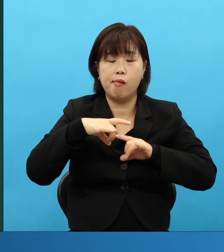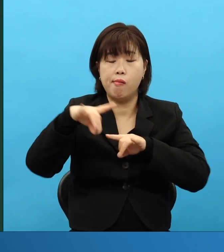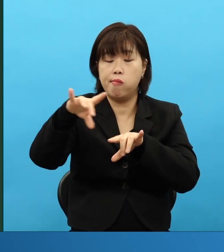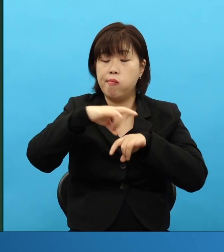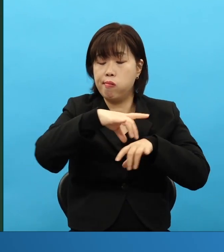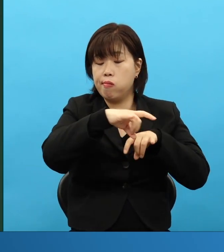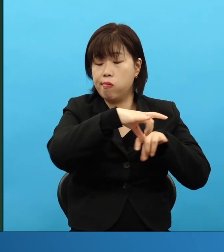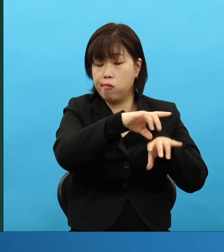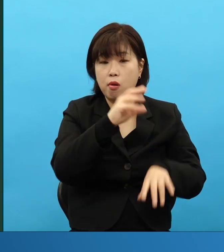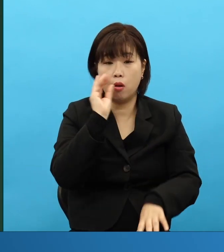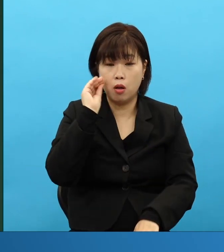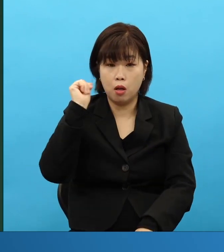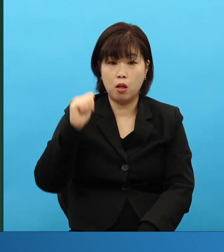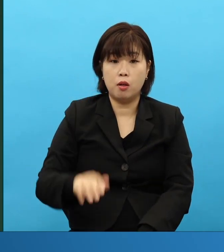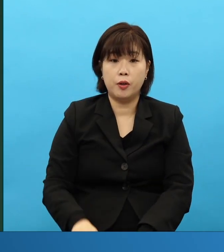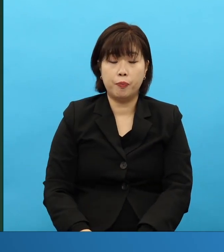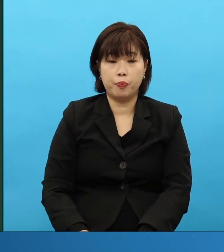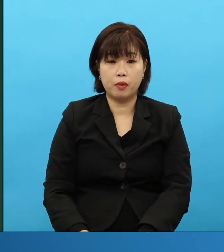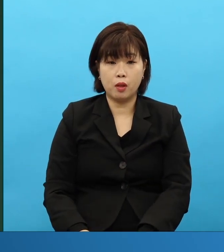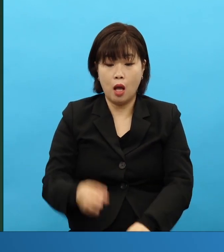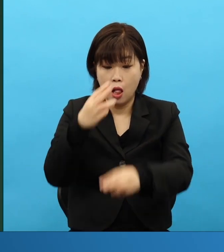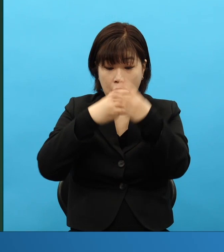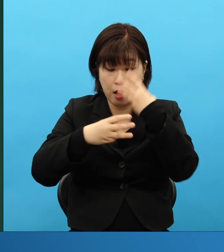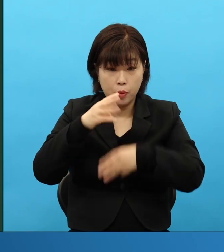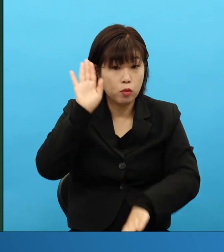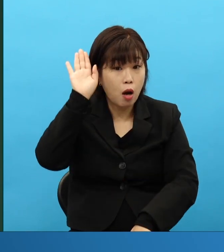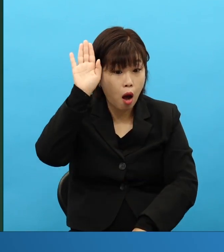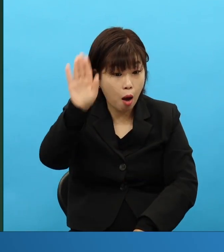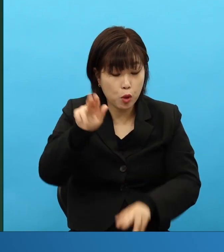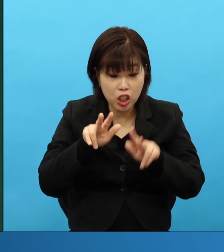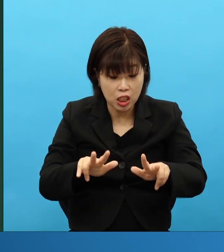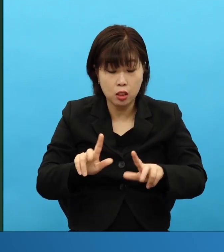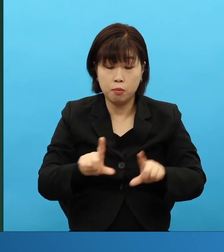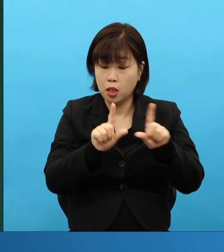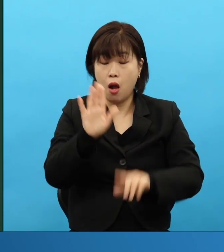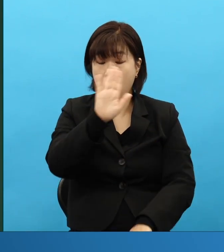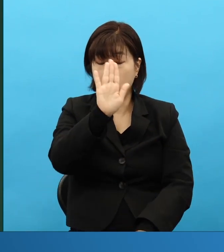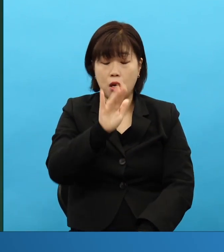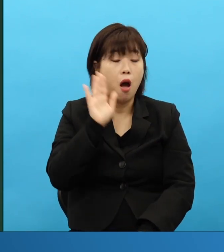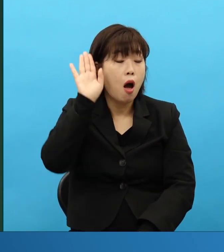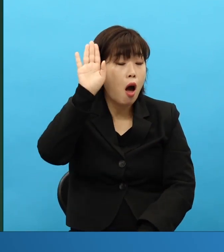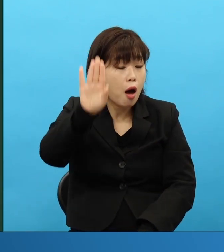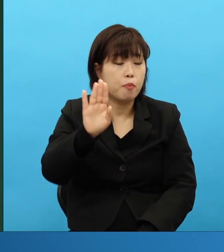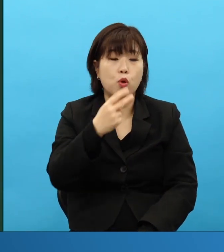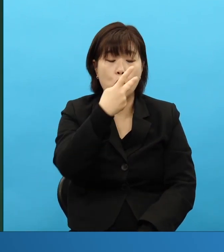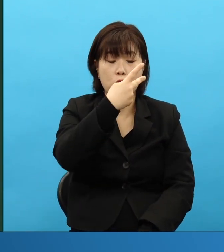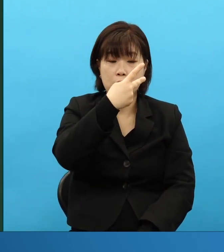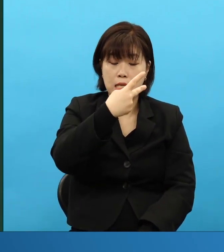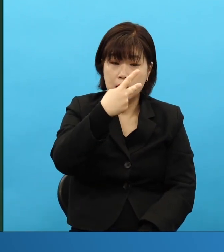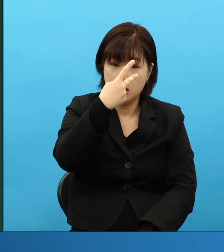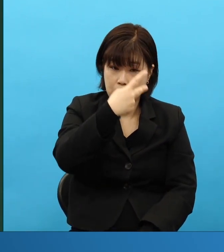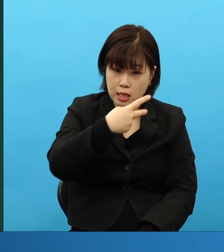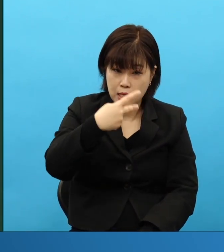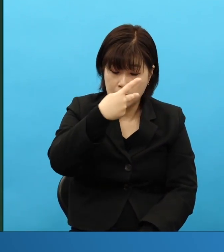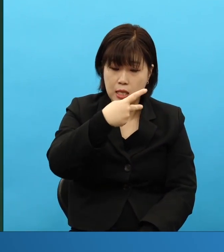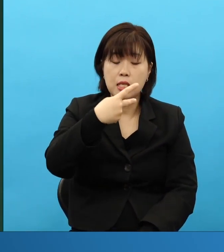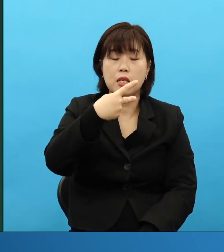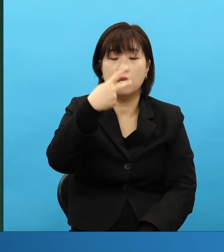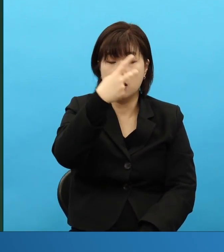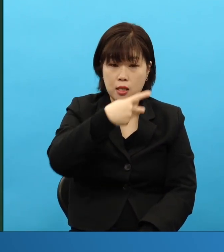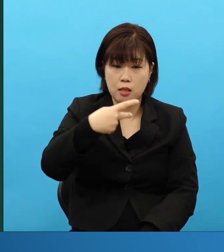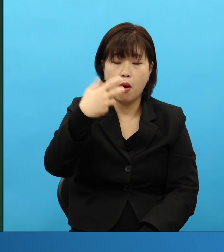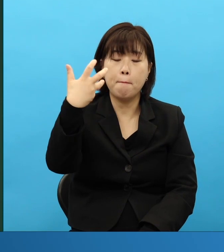change. 2030, 2080 시대 살잖아요. And our remnants, you're going to live through the age of 2030 to 2080. 그래서